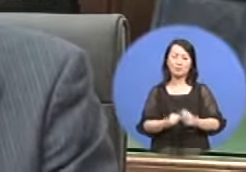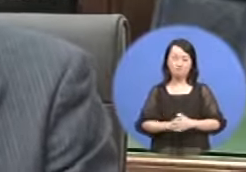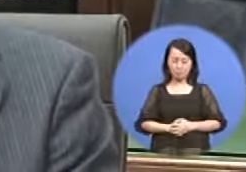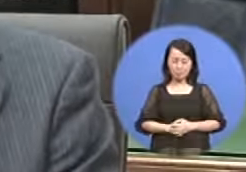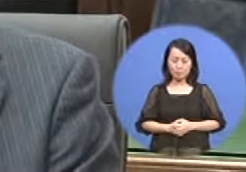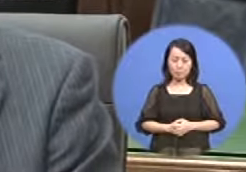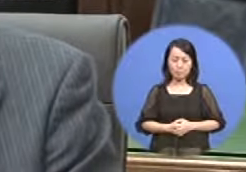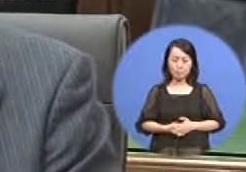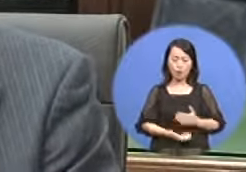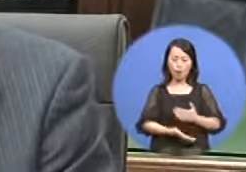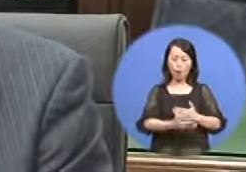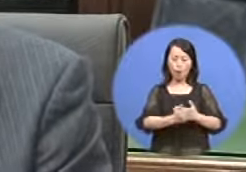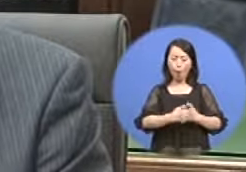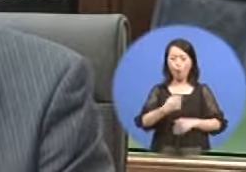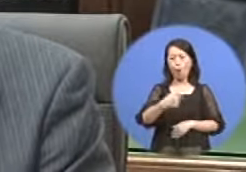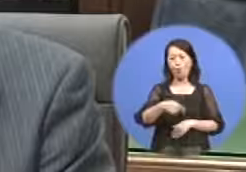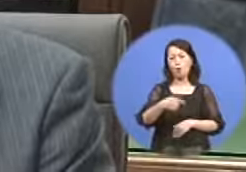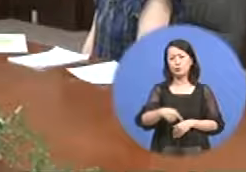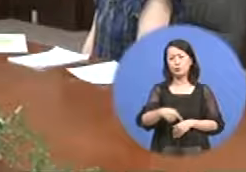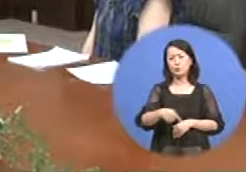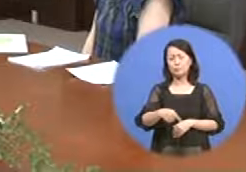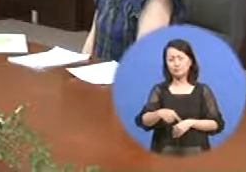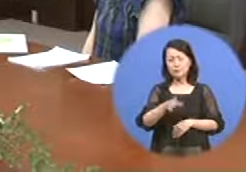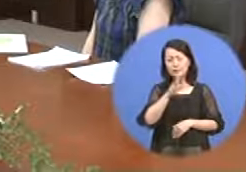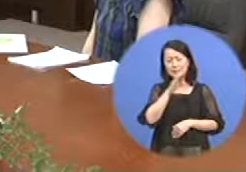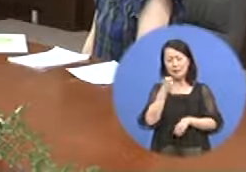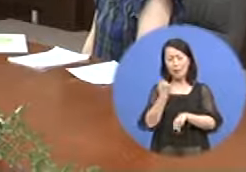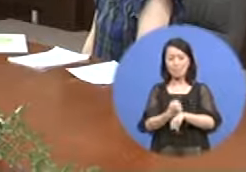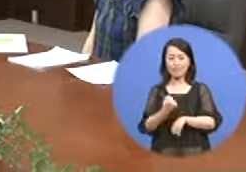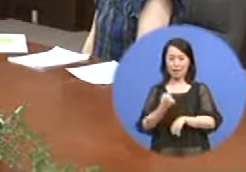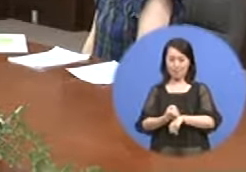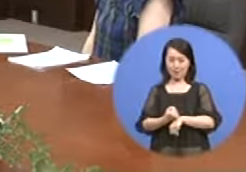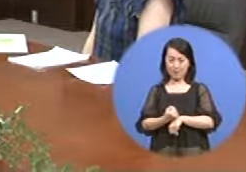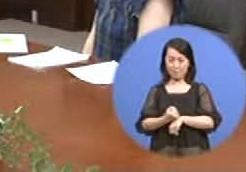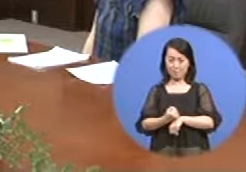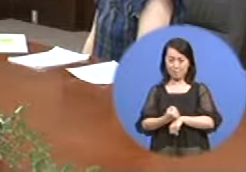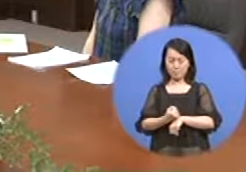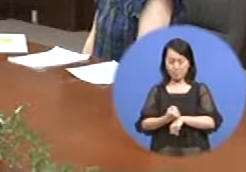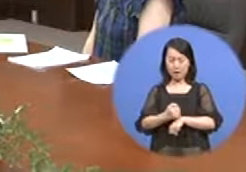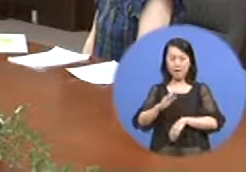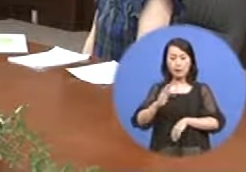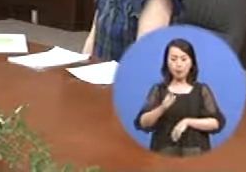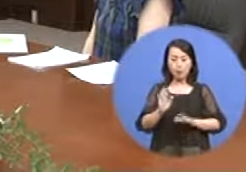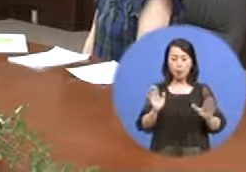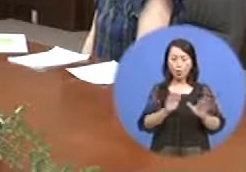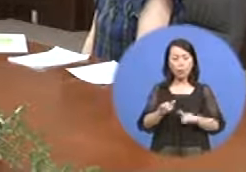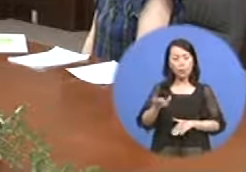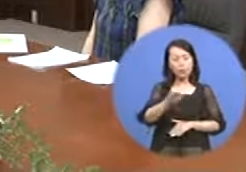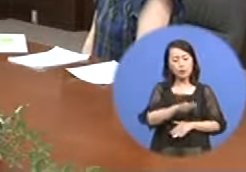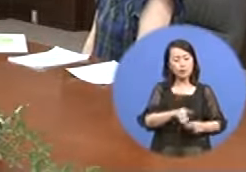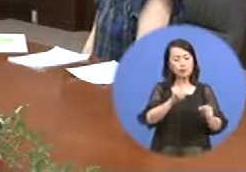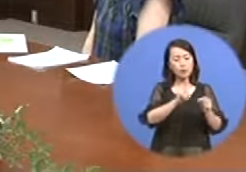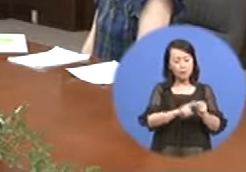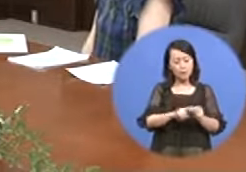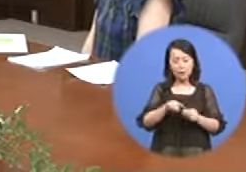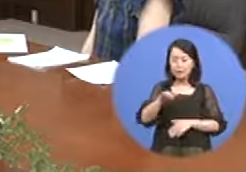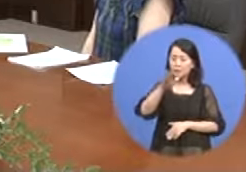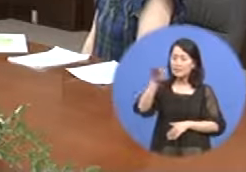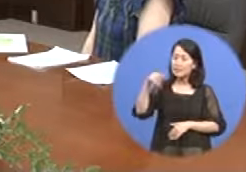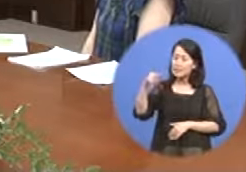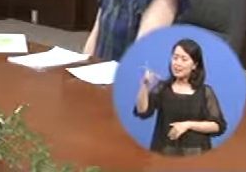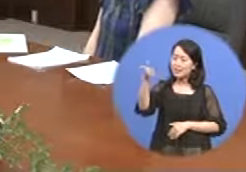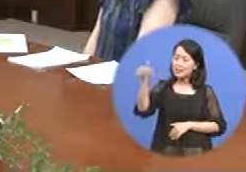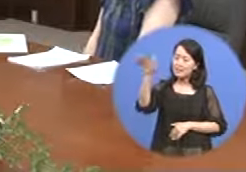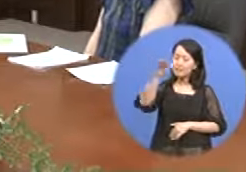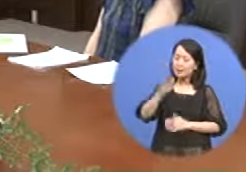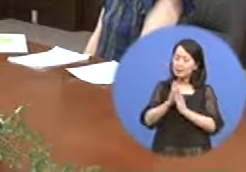補習なんですけど、 はい、 大変なんですよ。だけど子どものためにはね、それをお願いしたいと我々は思ってるんですね。で、